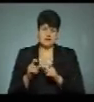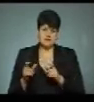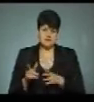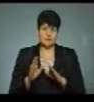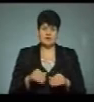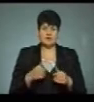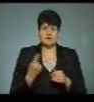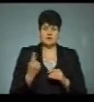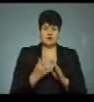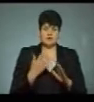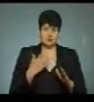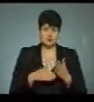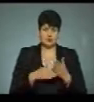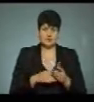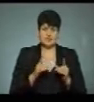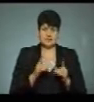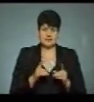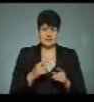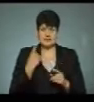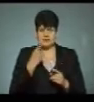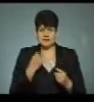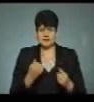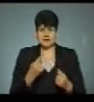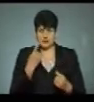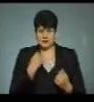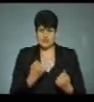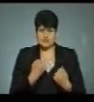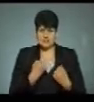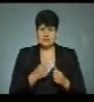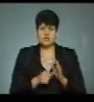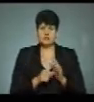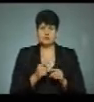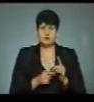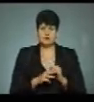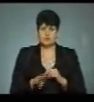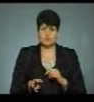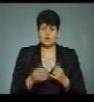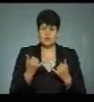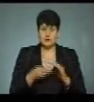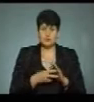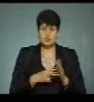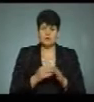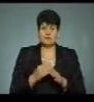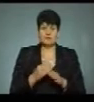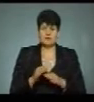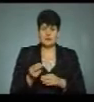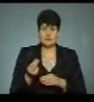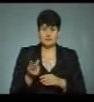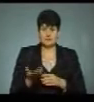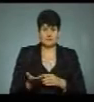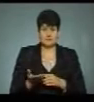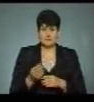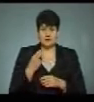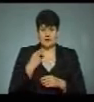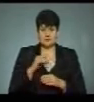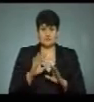надавати першу чергу тільки на засоби індивідуального захисту, це 6,5 мільйонів. Якщо ви тільки сьогодні плануєте виділяти гроші, то це буде в кращому випадку.